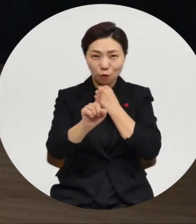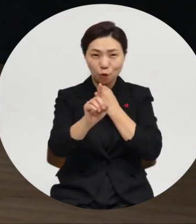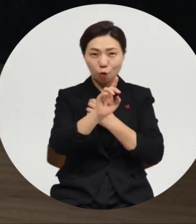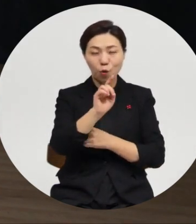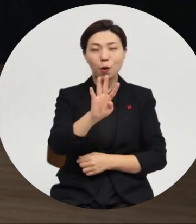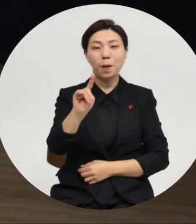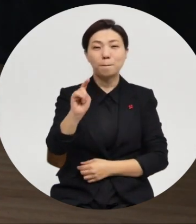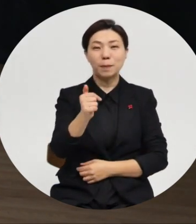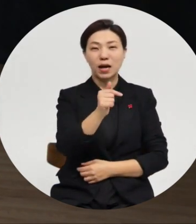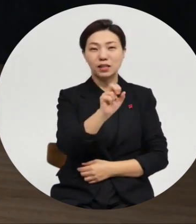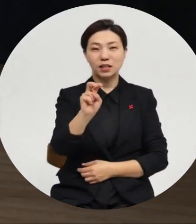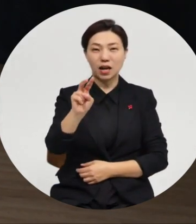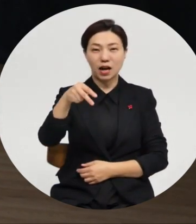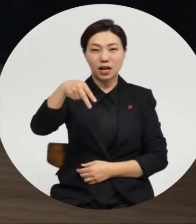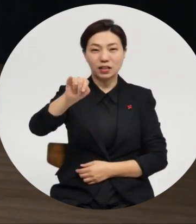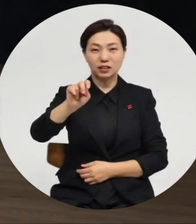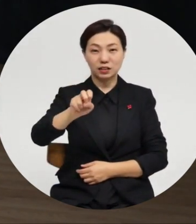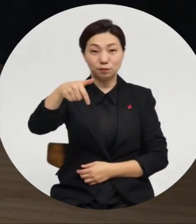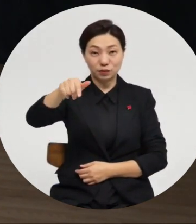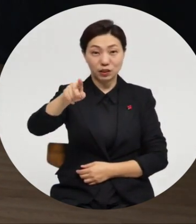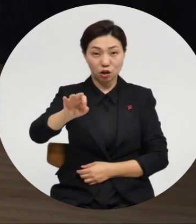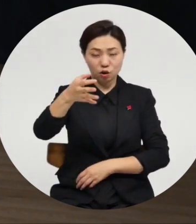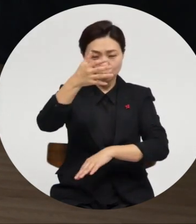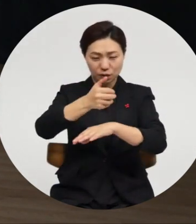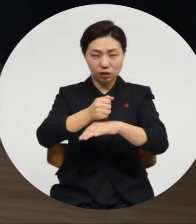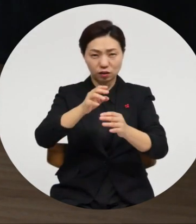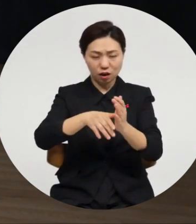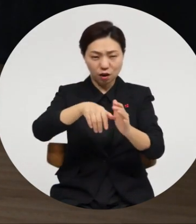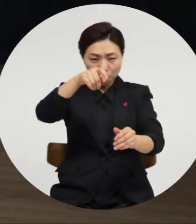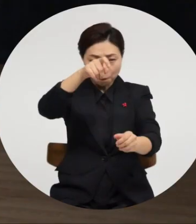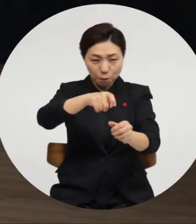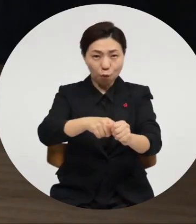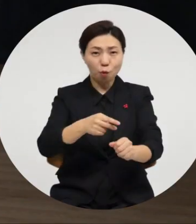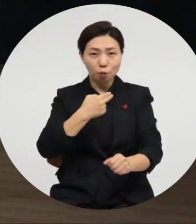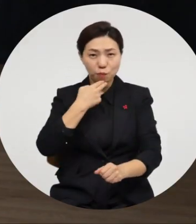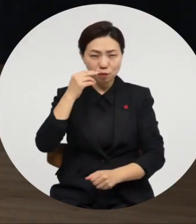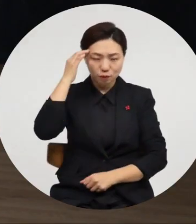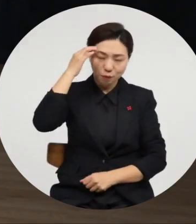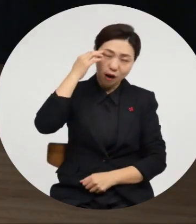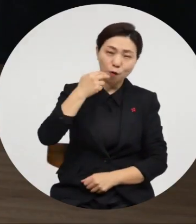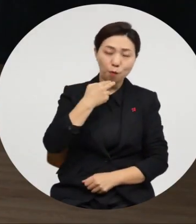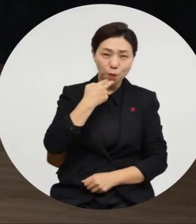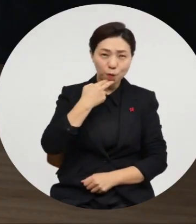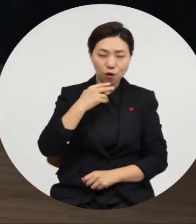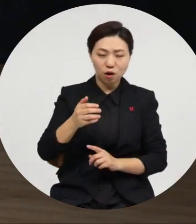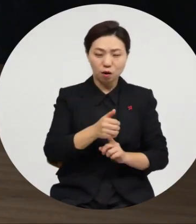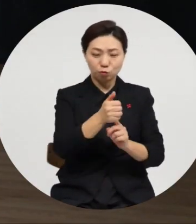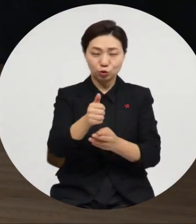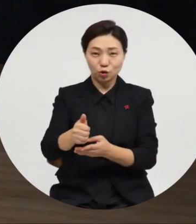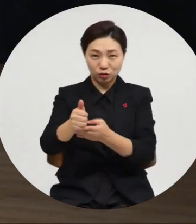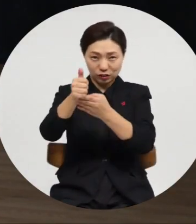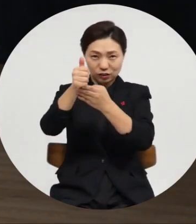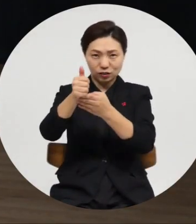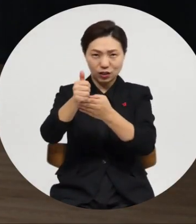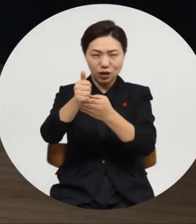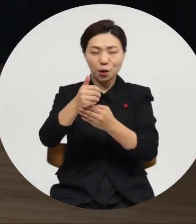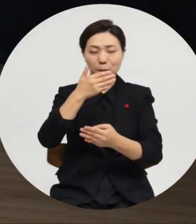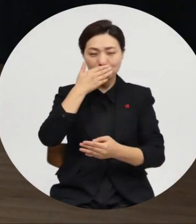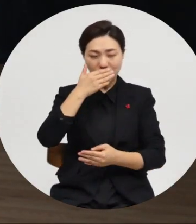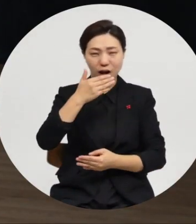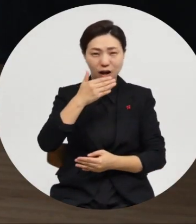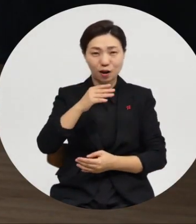오늘 제가 드리고 싶은 질문은 반야신경 마지막 강의에서 목적이 없으면 경계에 걸리지 않고 부처의